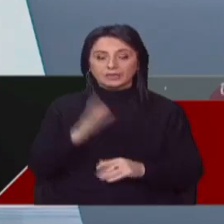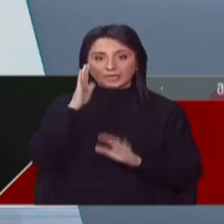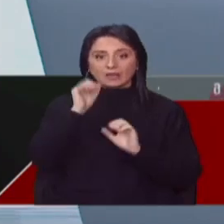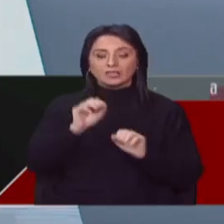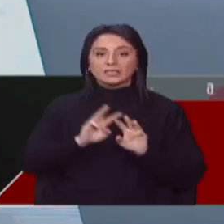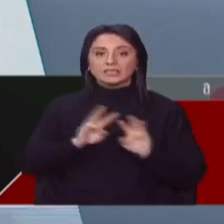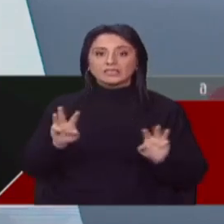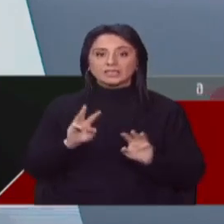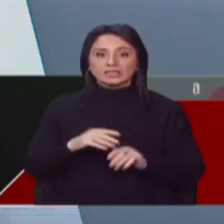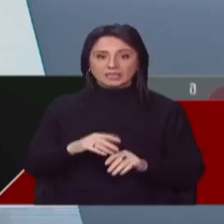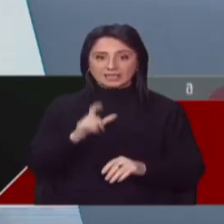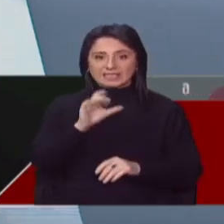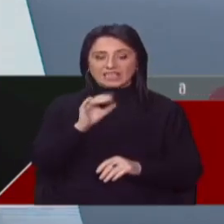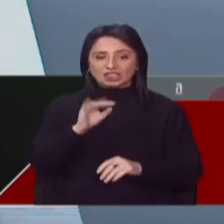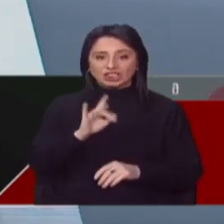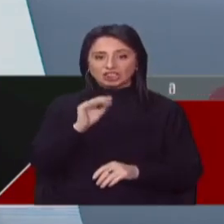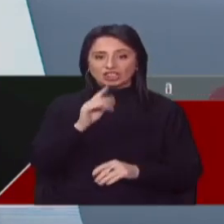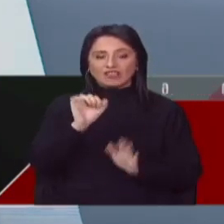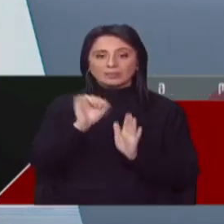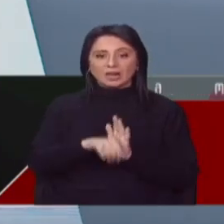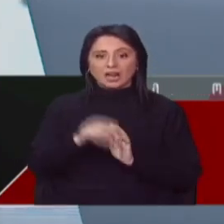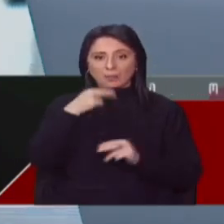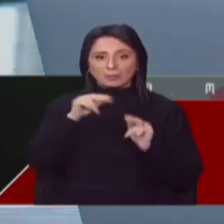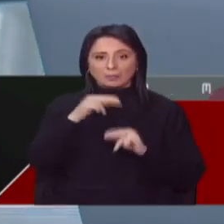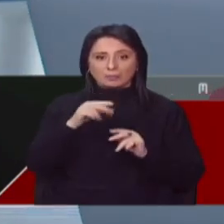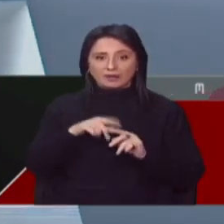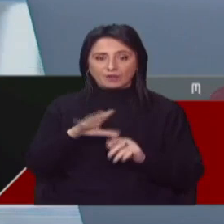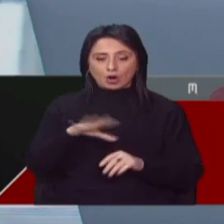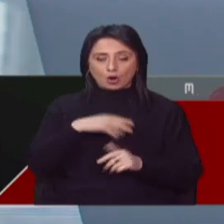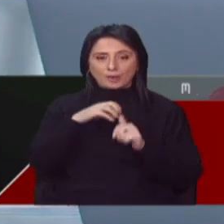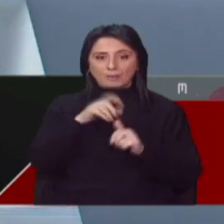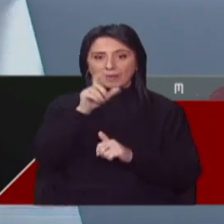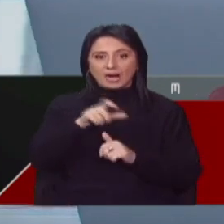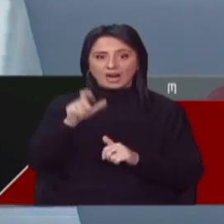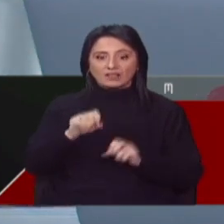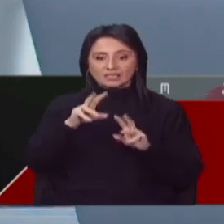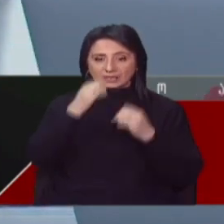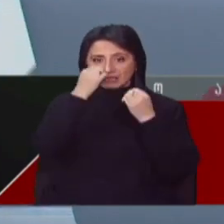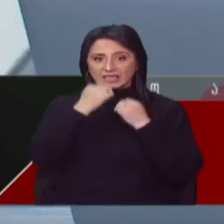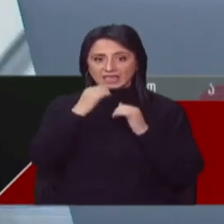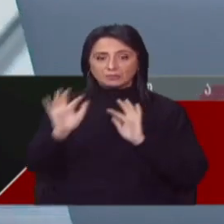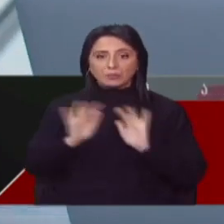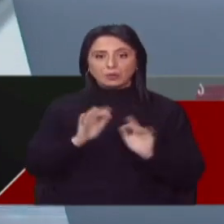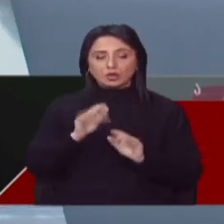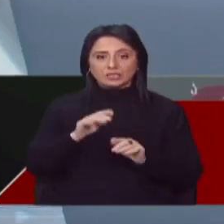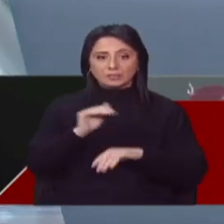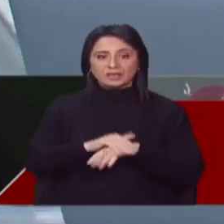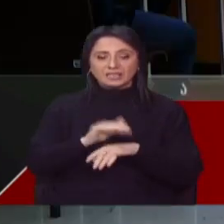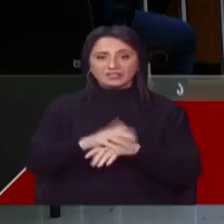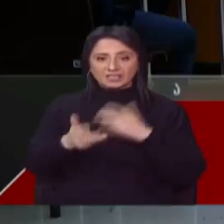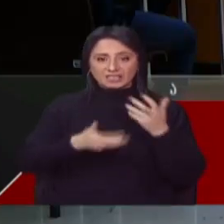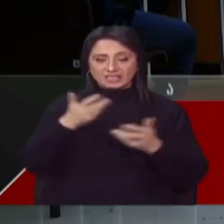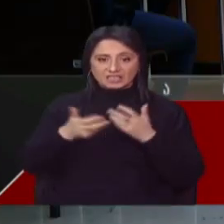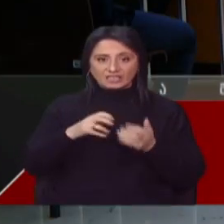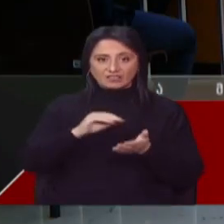თავდაცვის სამინისტროს სერჟანტის როინ შავაძის მკვლელობაში ბრალდებულების, კუდ-ის ყოფილი მაღალჩინოსნებისა და სპეცრაზმელების პროცესზე მტკიცებულებების